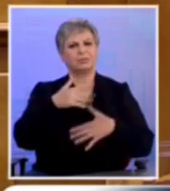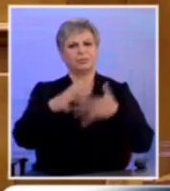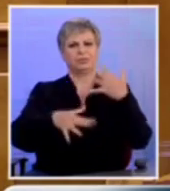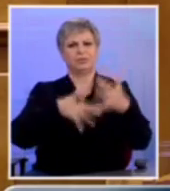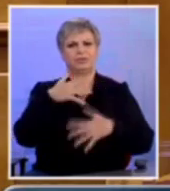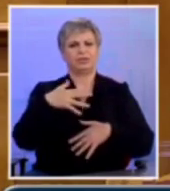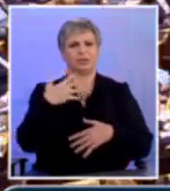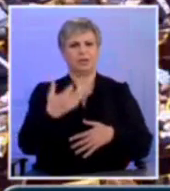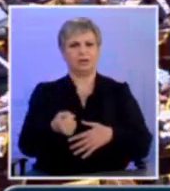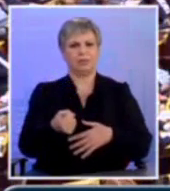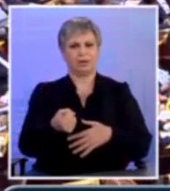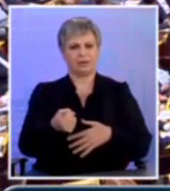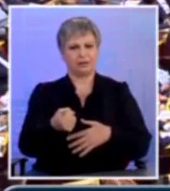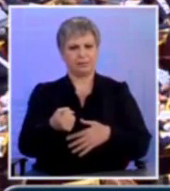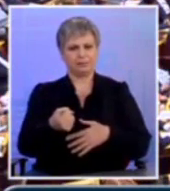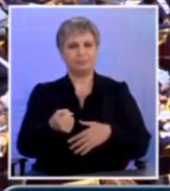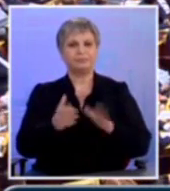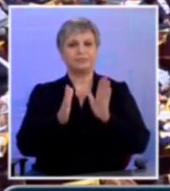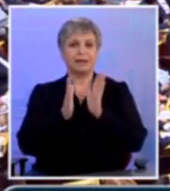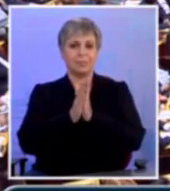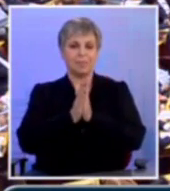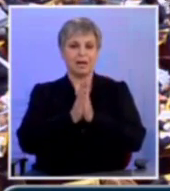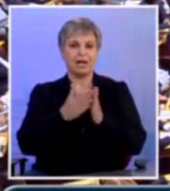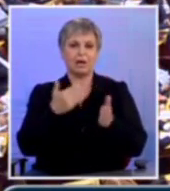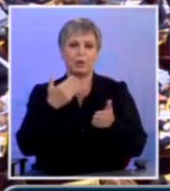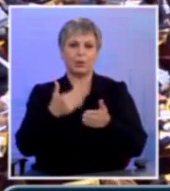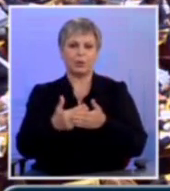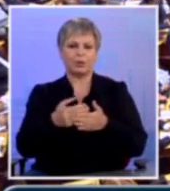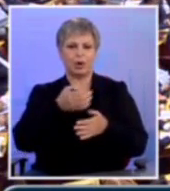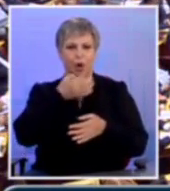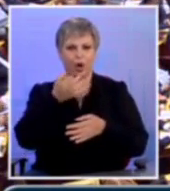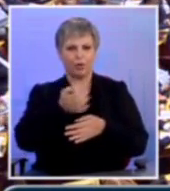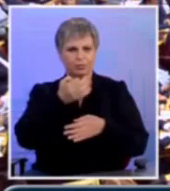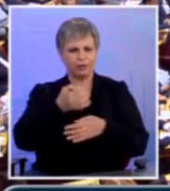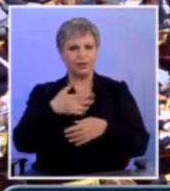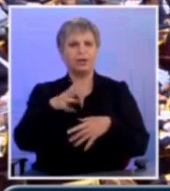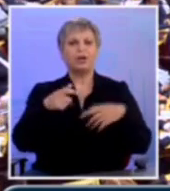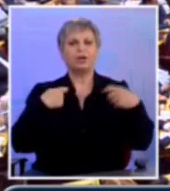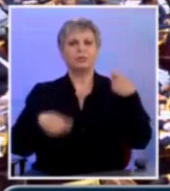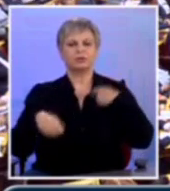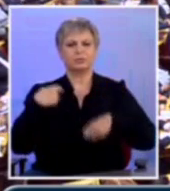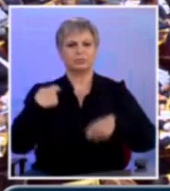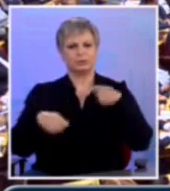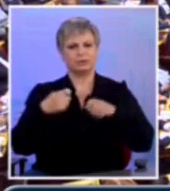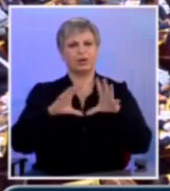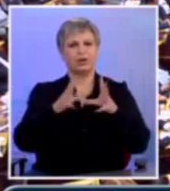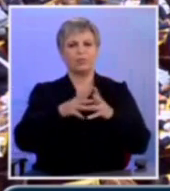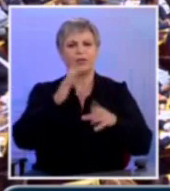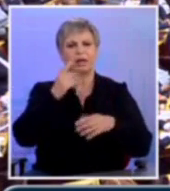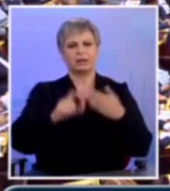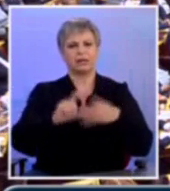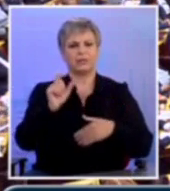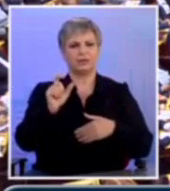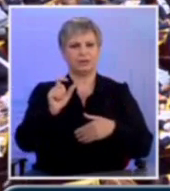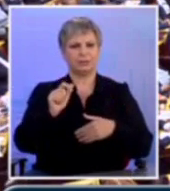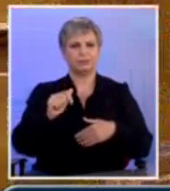Κύριε φίλη, και τελειώνετε, κύριε φίλη. Χρειάζεται. Παρακαλώ πολύ. Κυρία Ζαρουλιά, ακόμα δεν μπορείτε